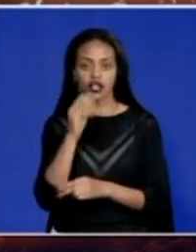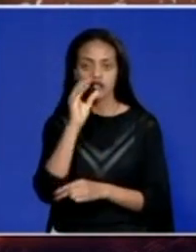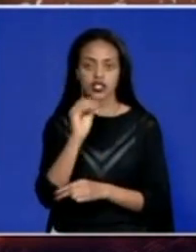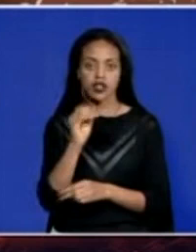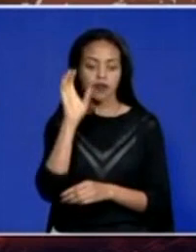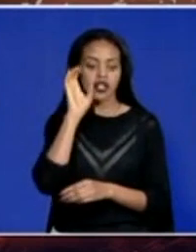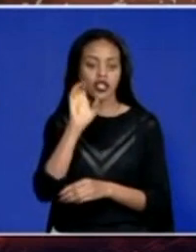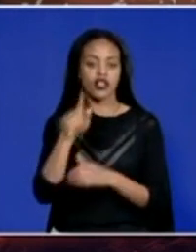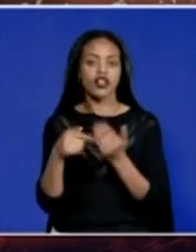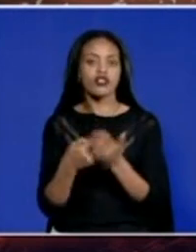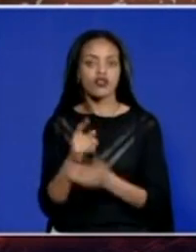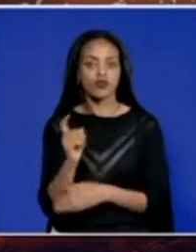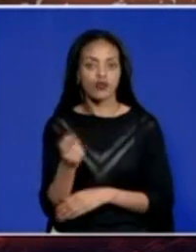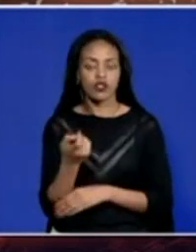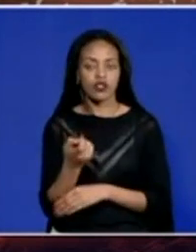ግዴታ ስለለኾነ